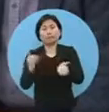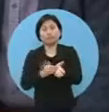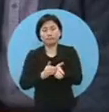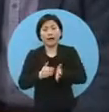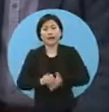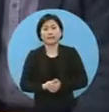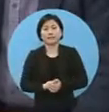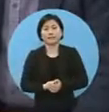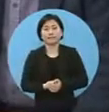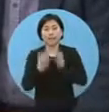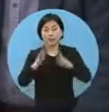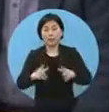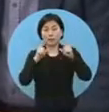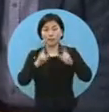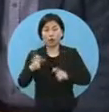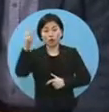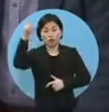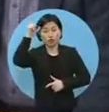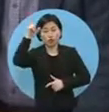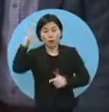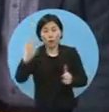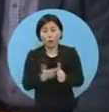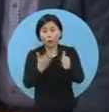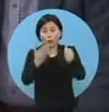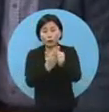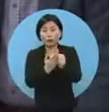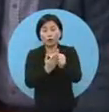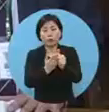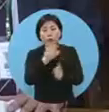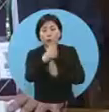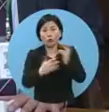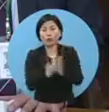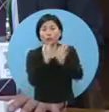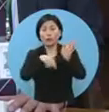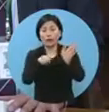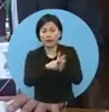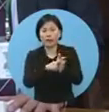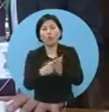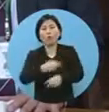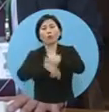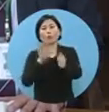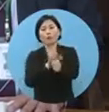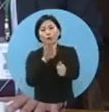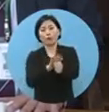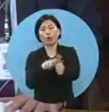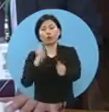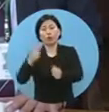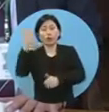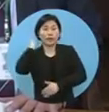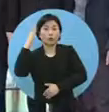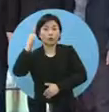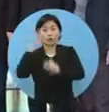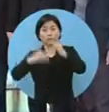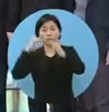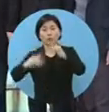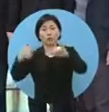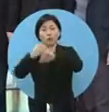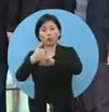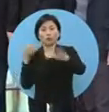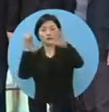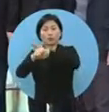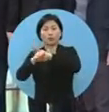추진해달라고 건의했습니다. 전라남도는 축산 분야 발전을 위해 이전을 협조하는 한편 대선 공약으로 추진하는